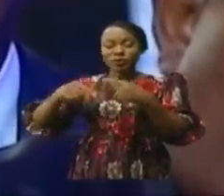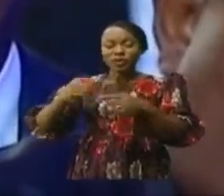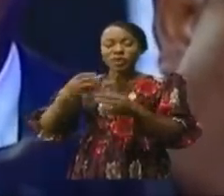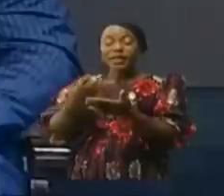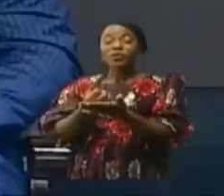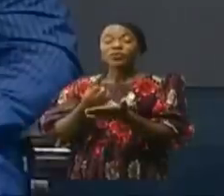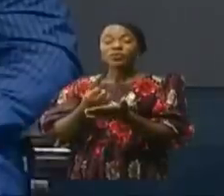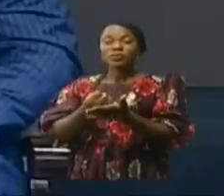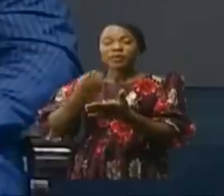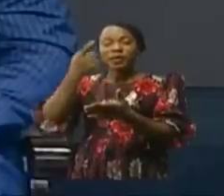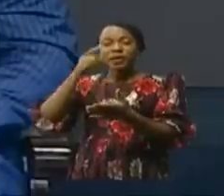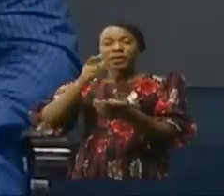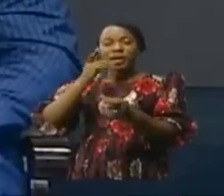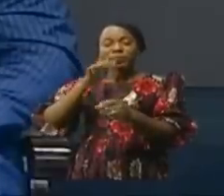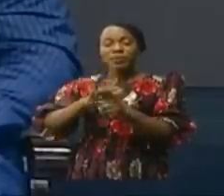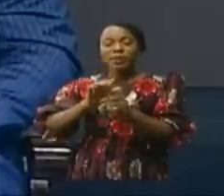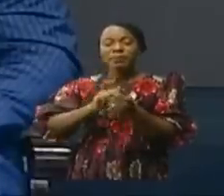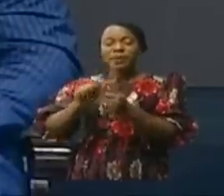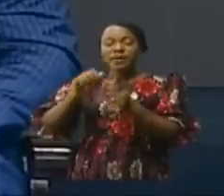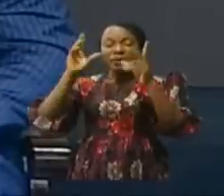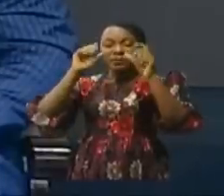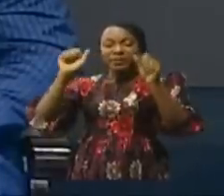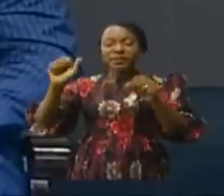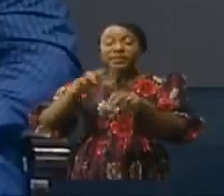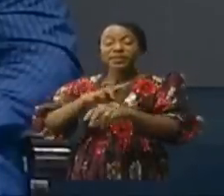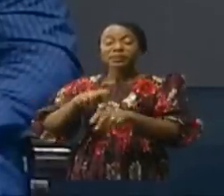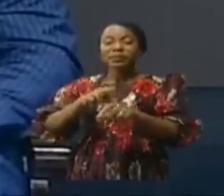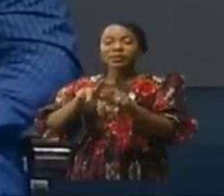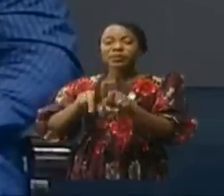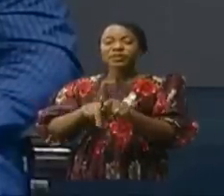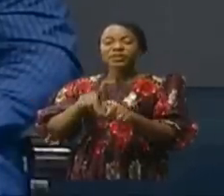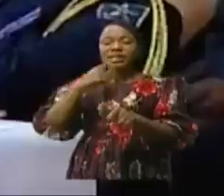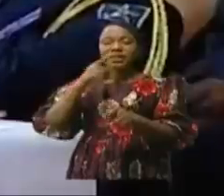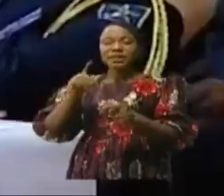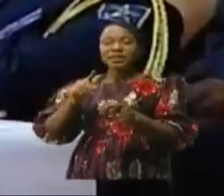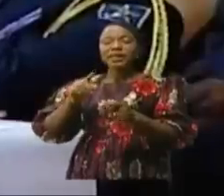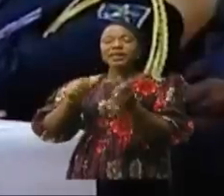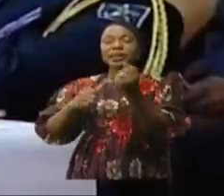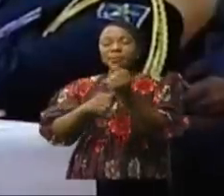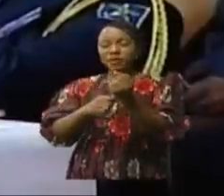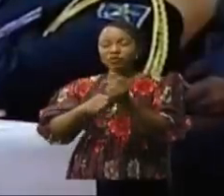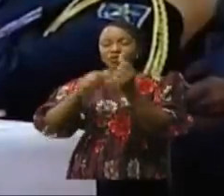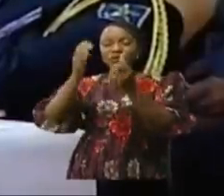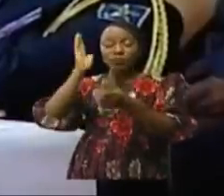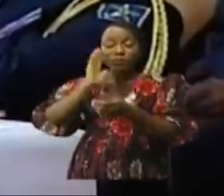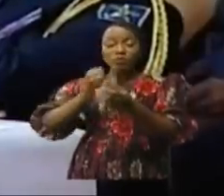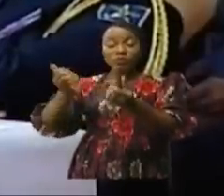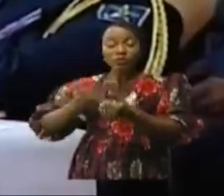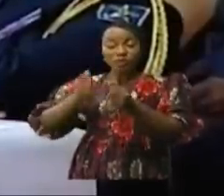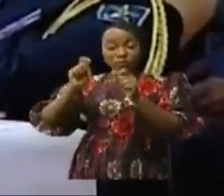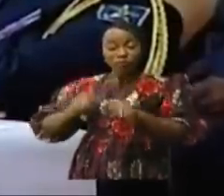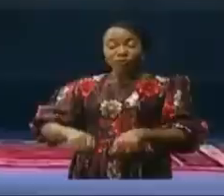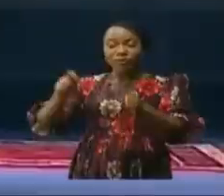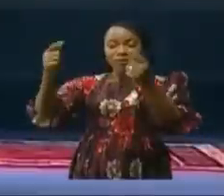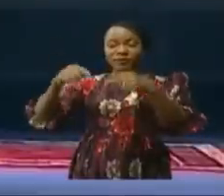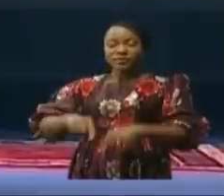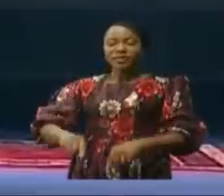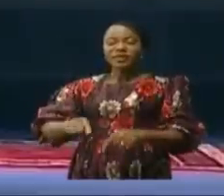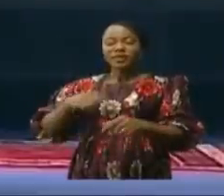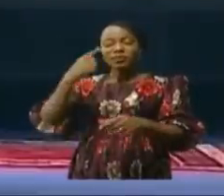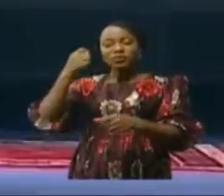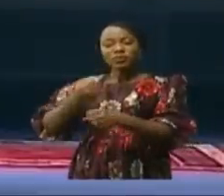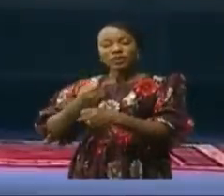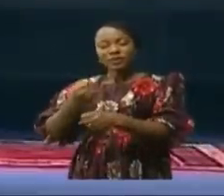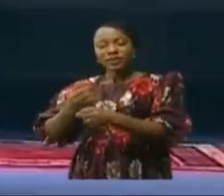économique prônée par le président de la République. Il a souligné que l'appel d'offres de séjour se veut un processus public